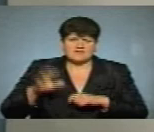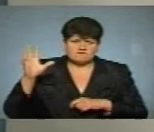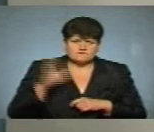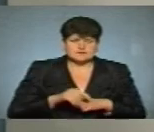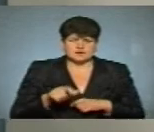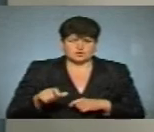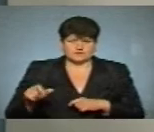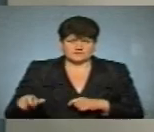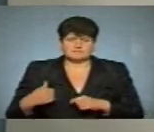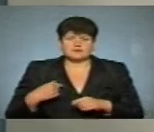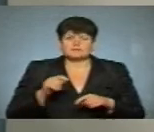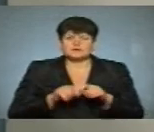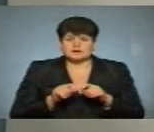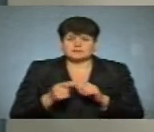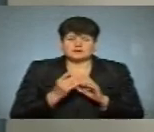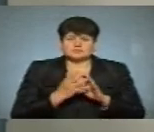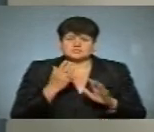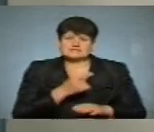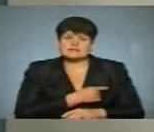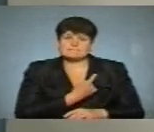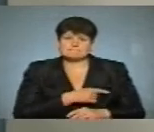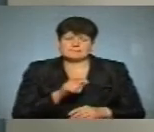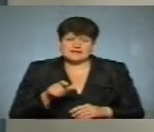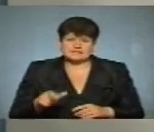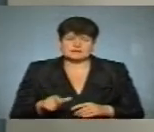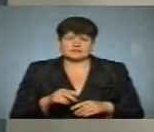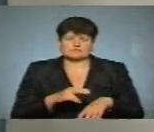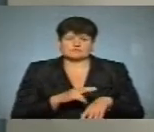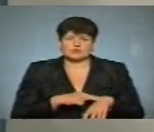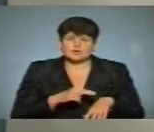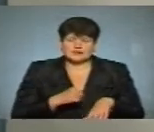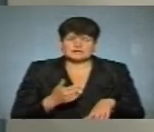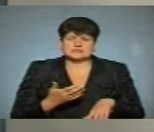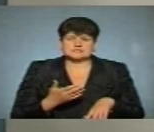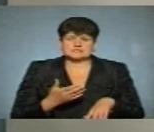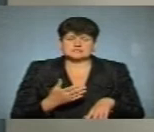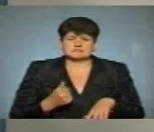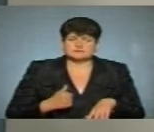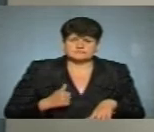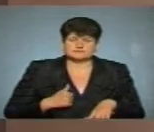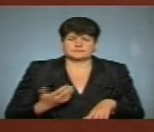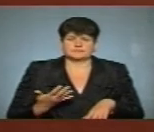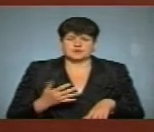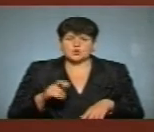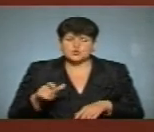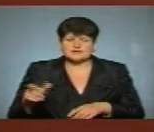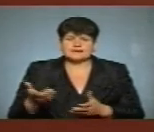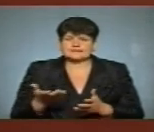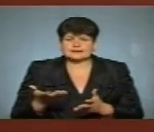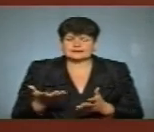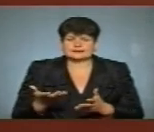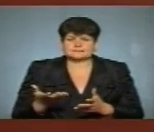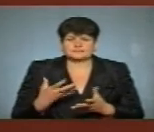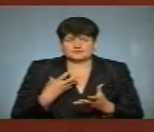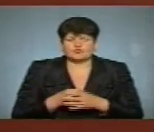громадян. В першу чергу ми тестуємо медиків, нацполіцію, відповідно, нацгвардію, людей, які в силу